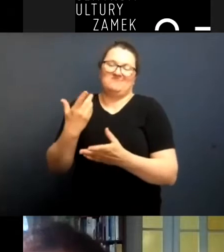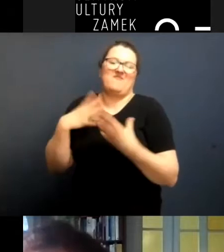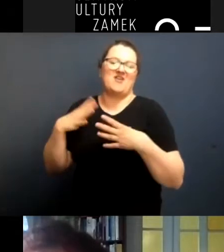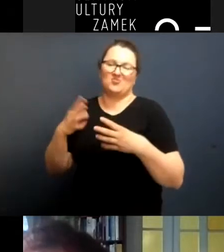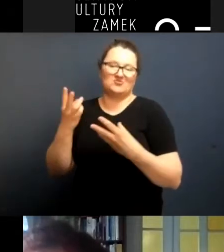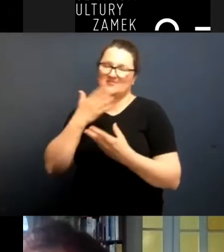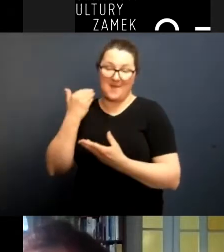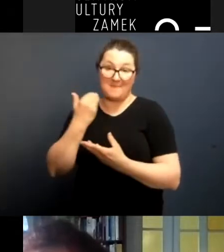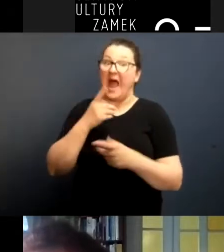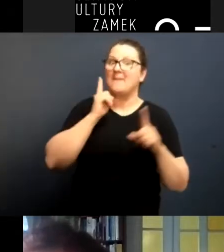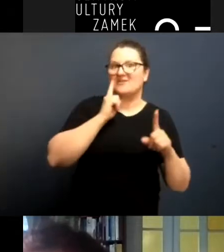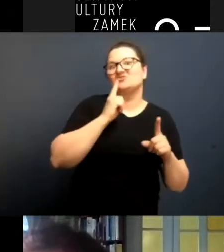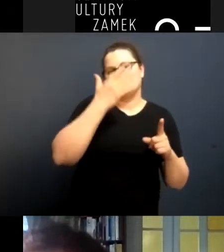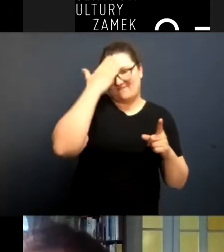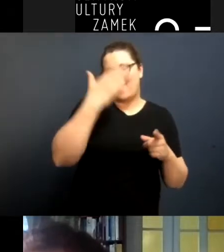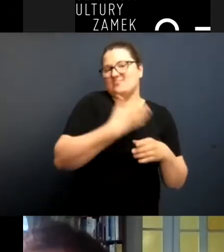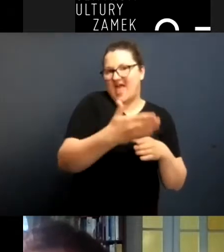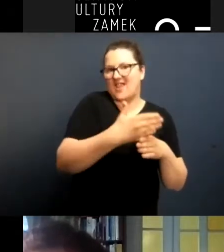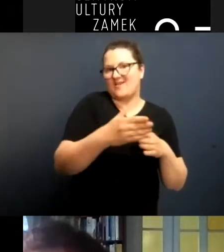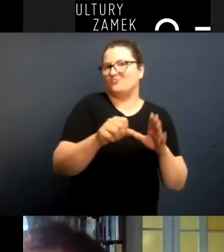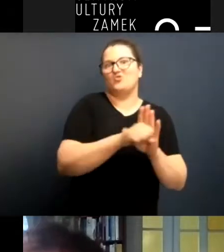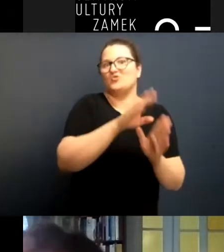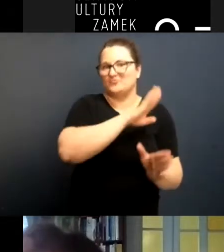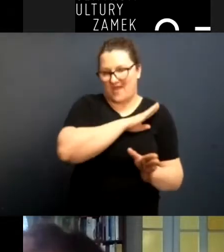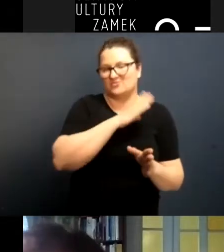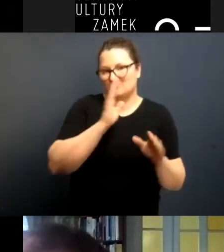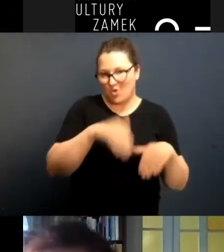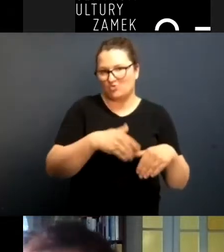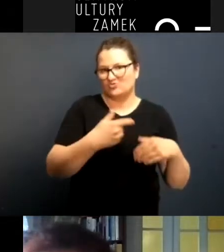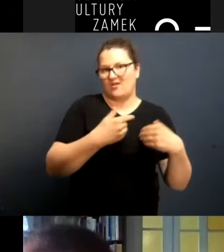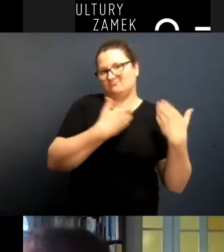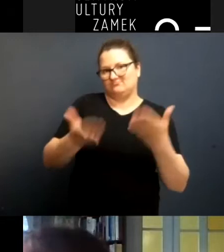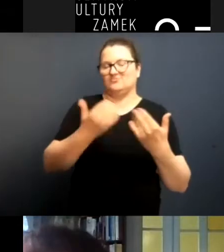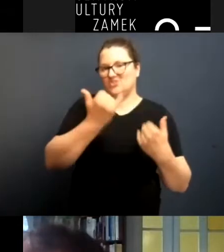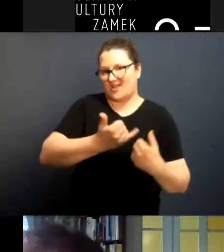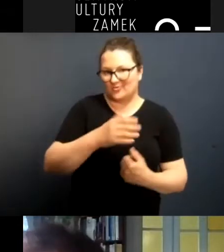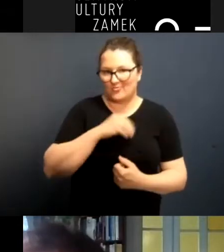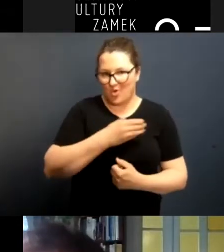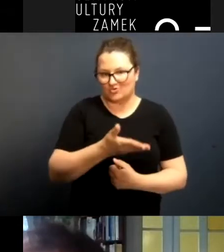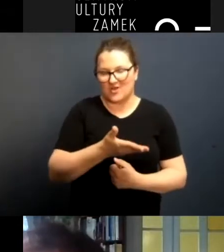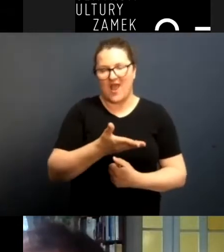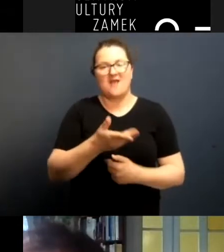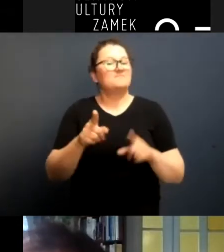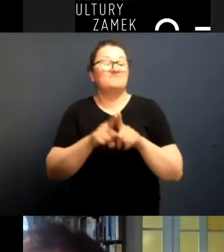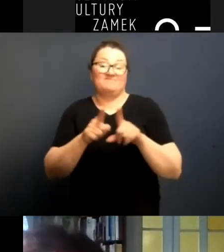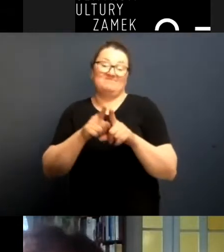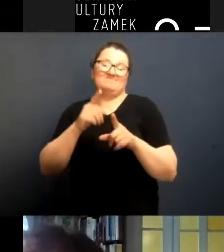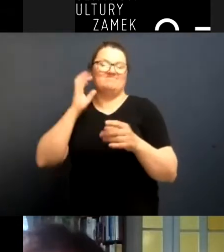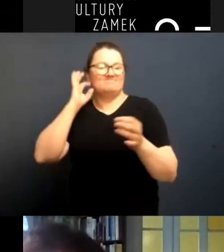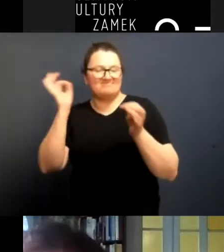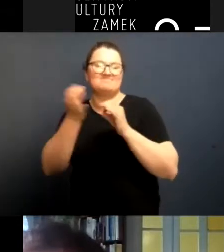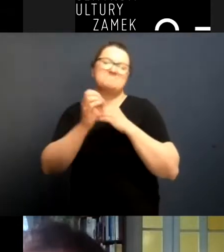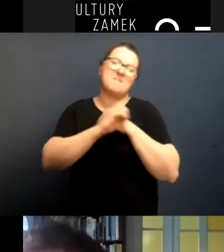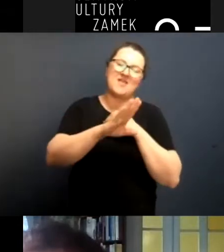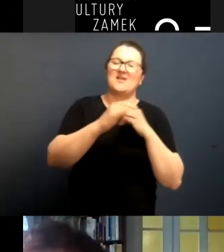Mężczyzna, jak wiemy, nie traci tej możliwości do końca praktycznie swojego życia. Zresztą także w